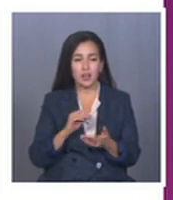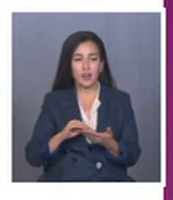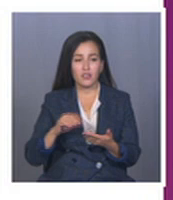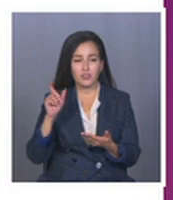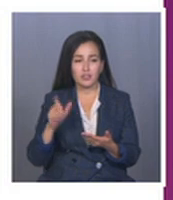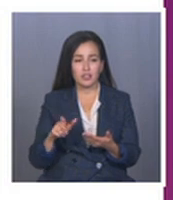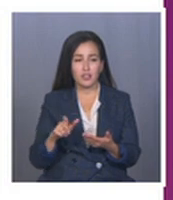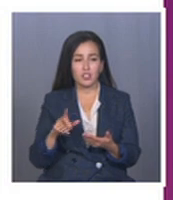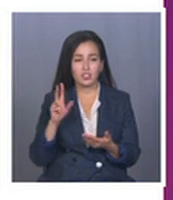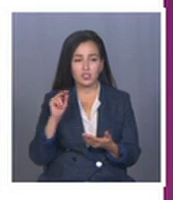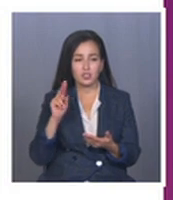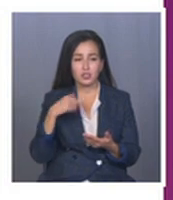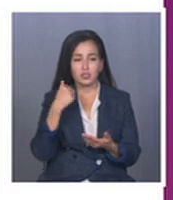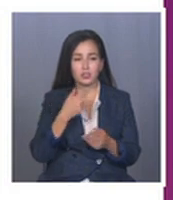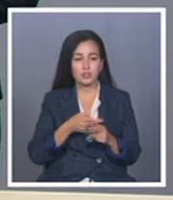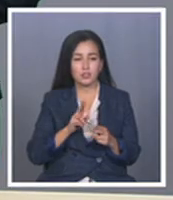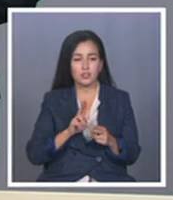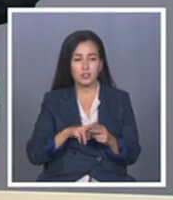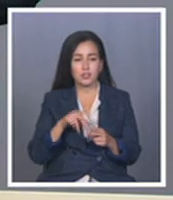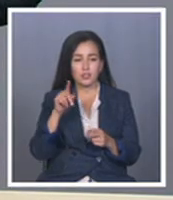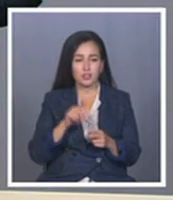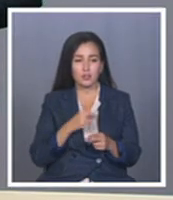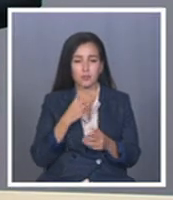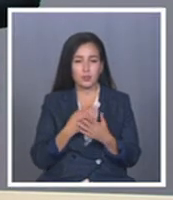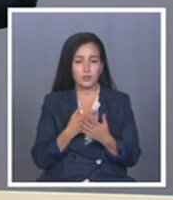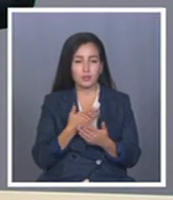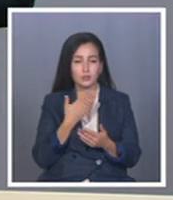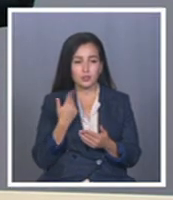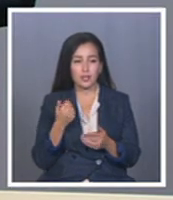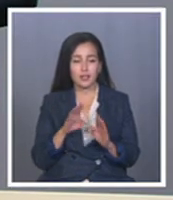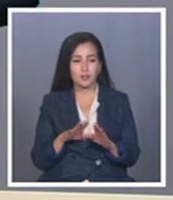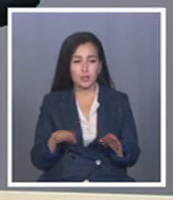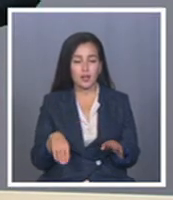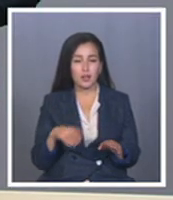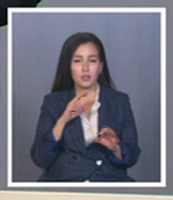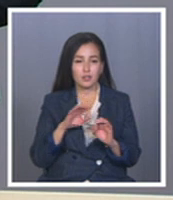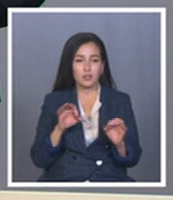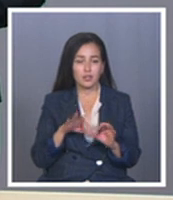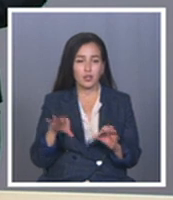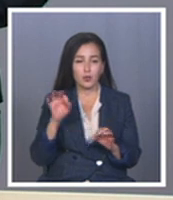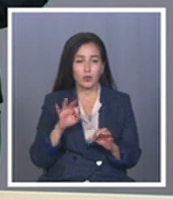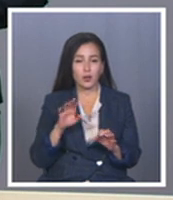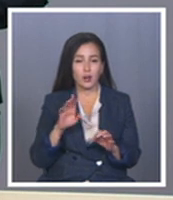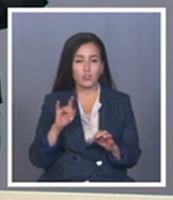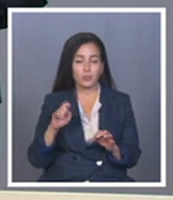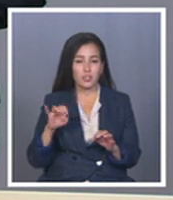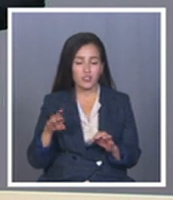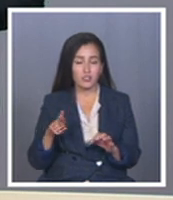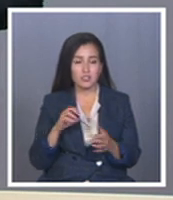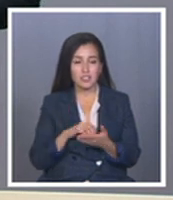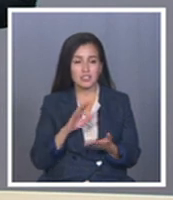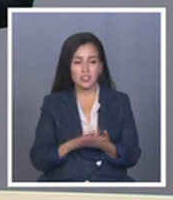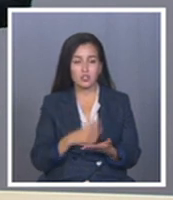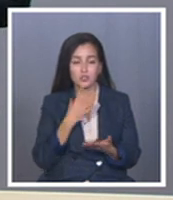Нет числа и месяца рождения. Ребята, опираясь на структуру автобиографии, составьте